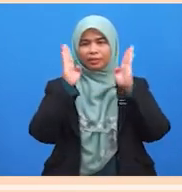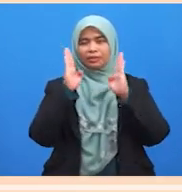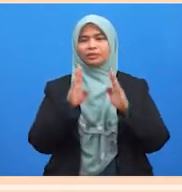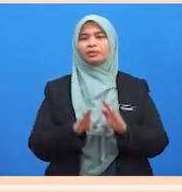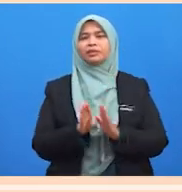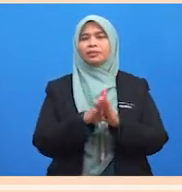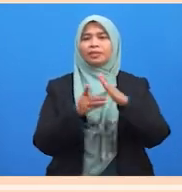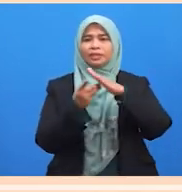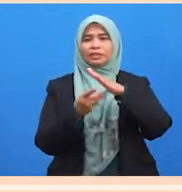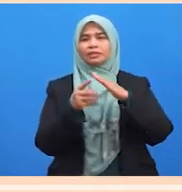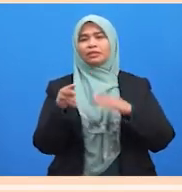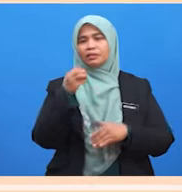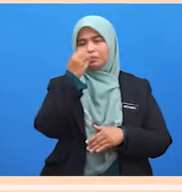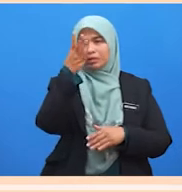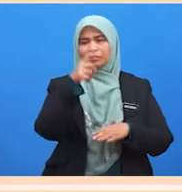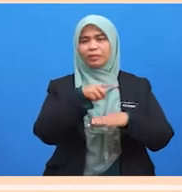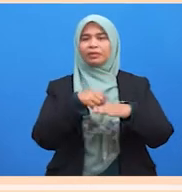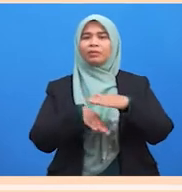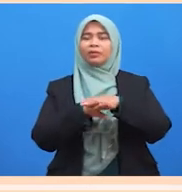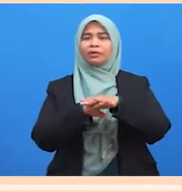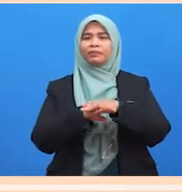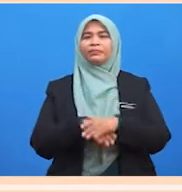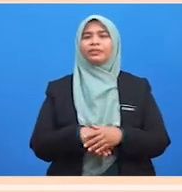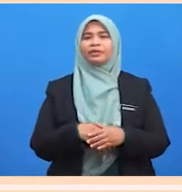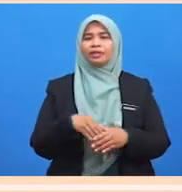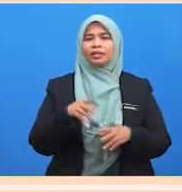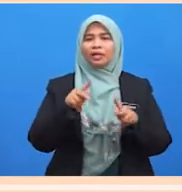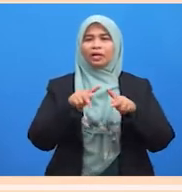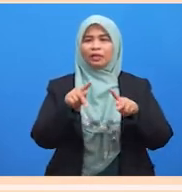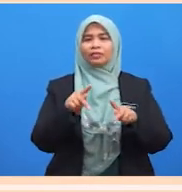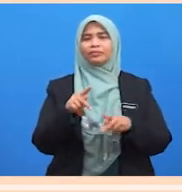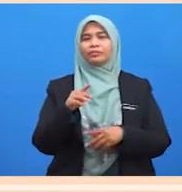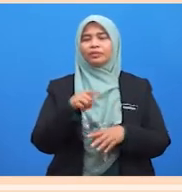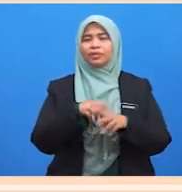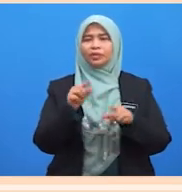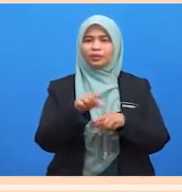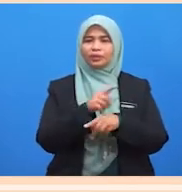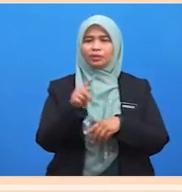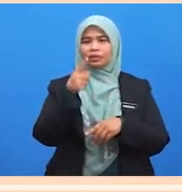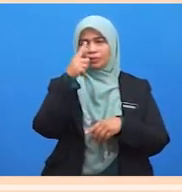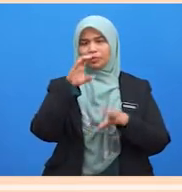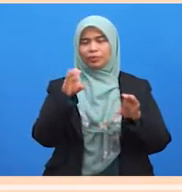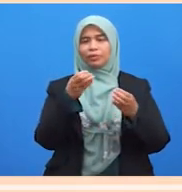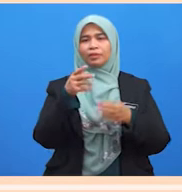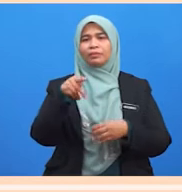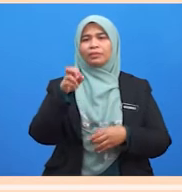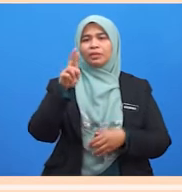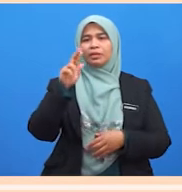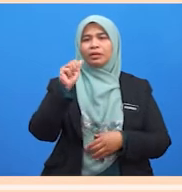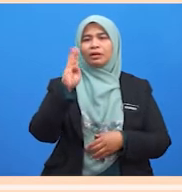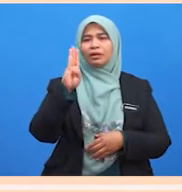Malaysia berdasarkan maklumat di bawah? Kayu balak digunakan untuk membuat perabot,